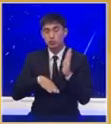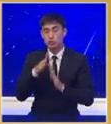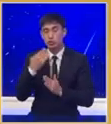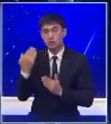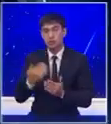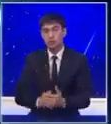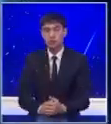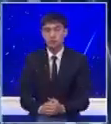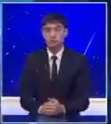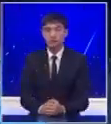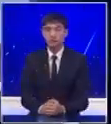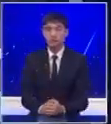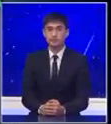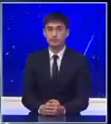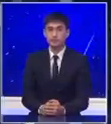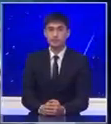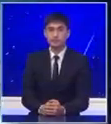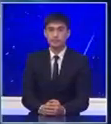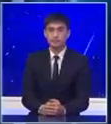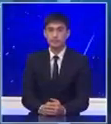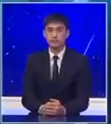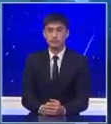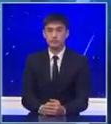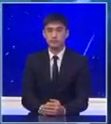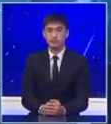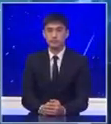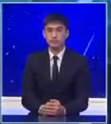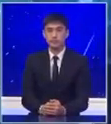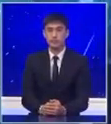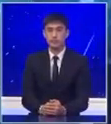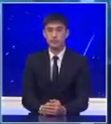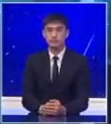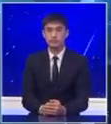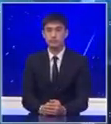стороны. Лилия Штогрина при содействии пресс-службы управления физкультуры и спорта Алматинской области.